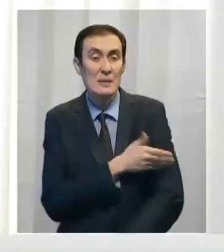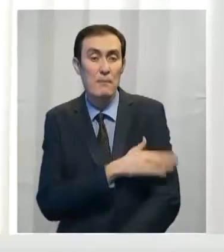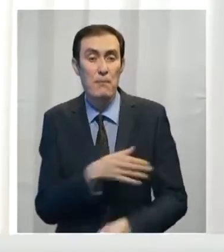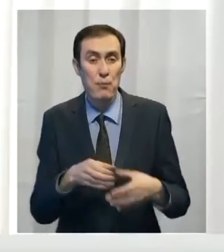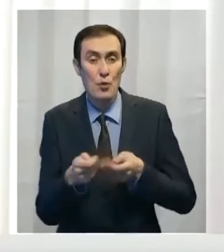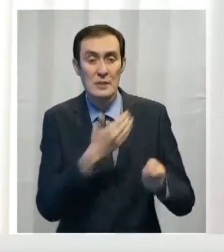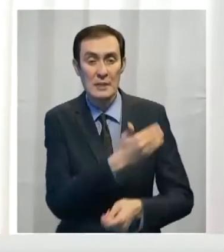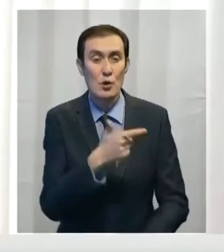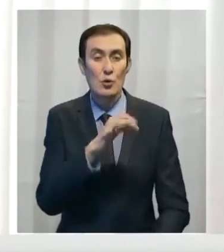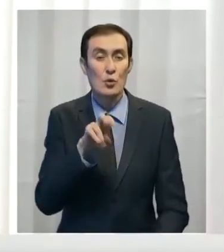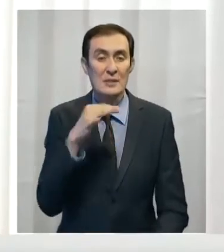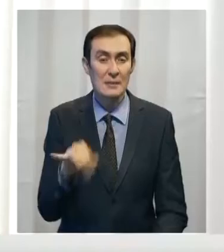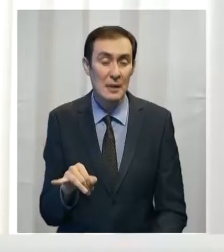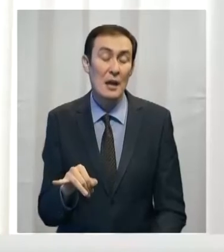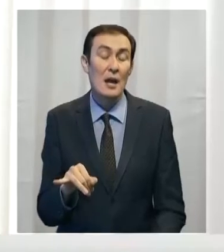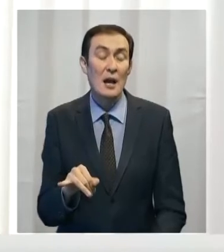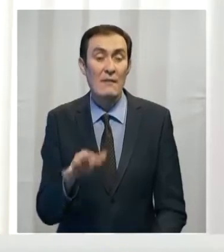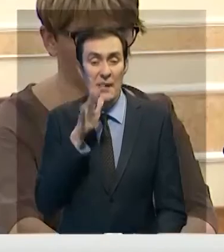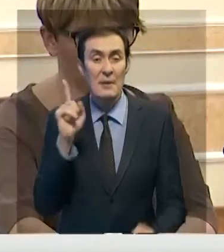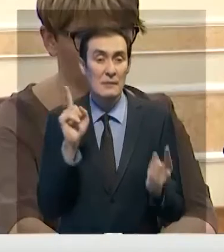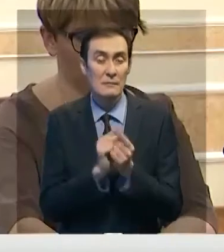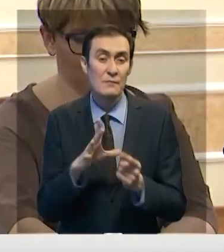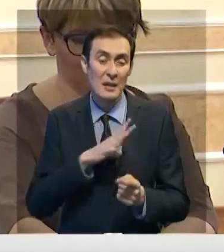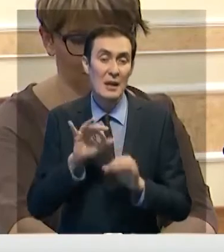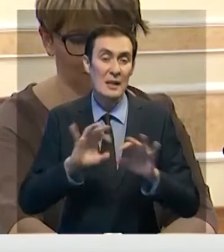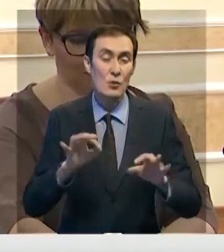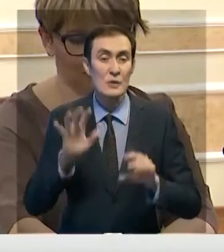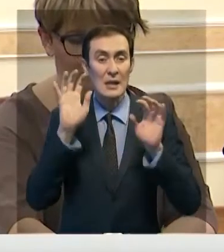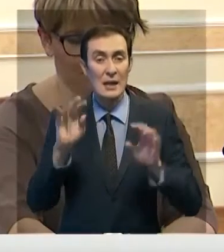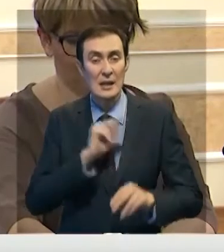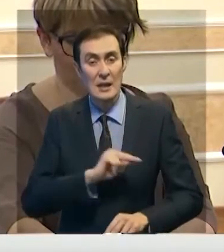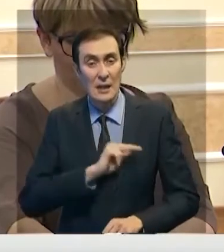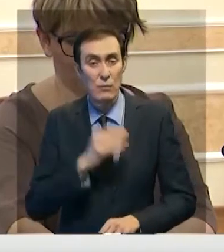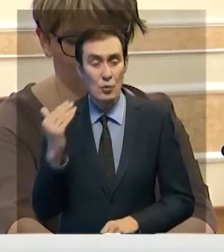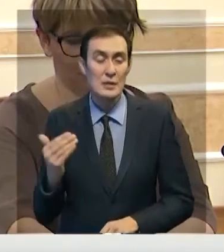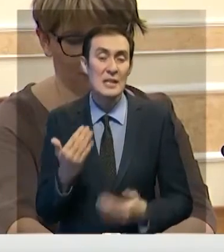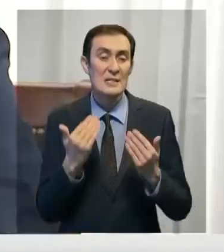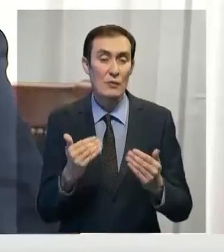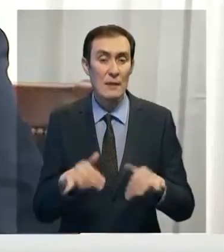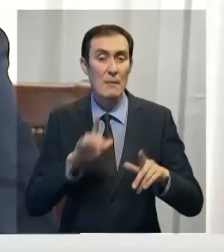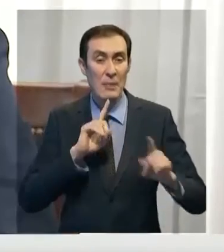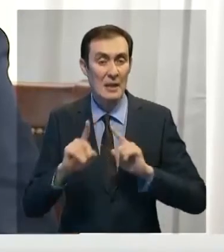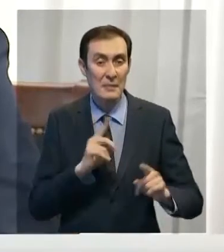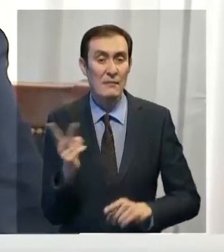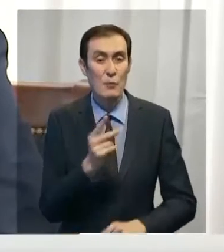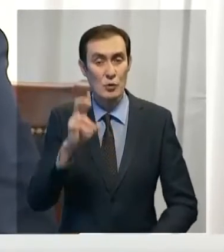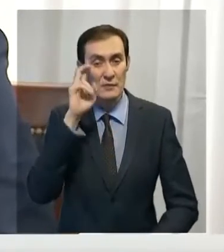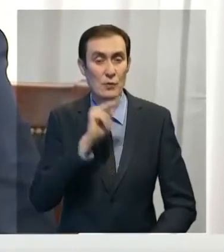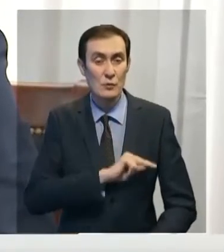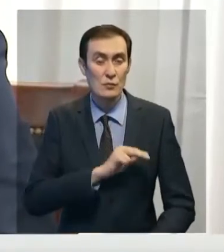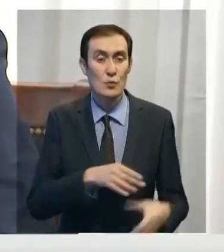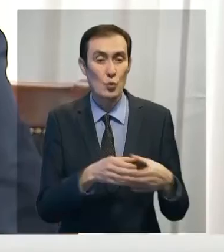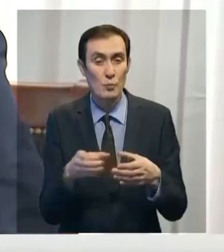коллегой Томашем Гродским. Во время беседы спикер палаты рассказал о законодательной работе. Отмечу, сегодня в парламентах обеих стран